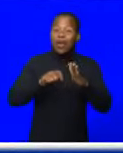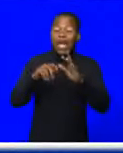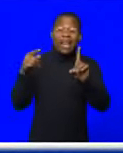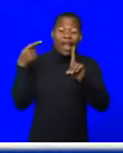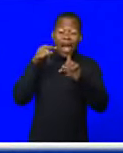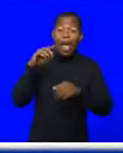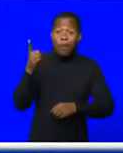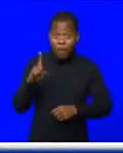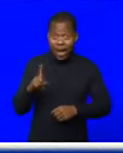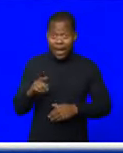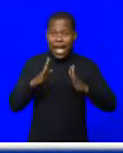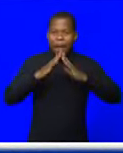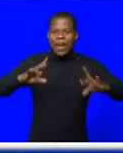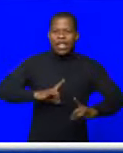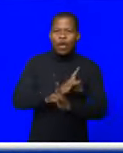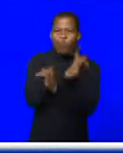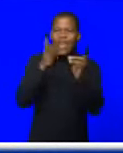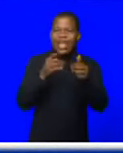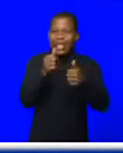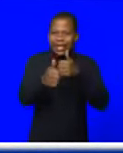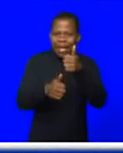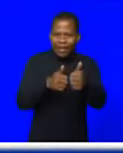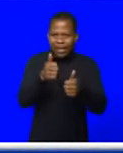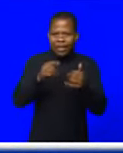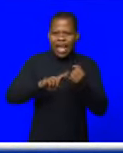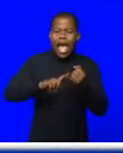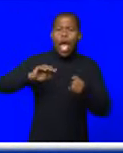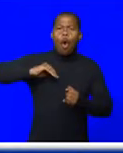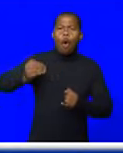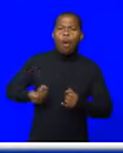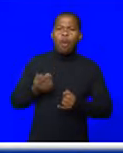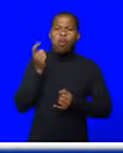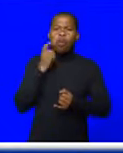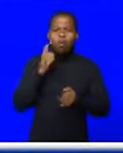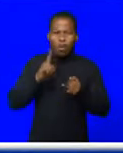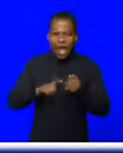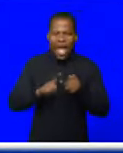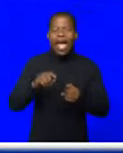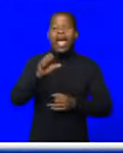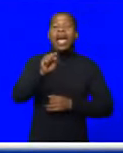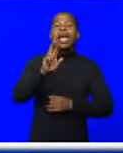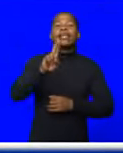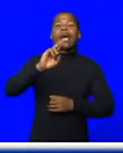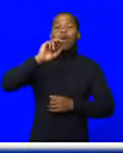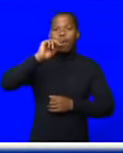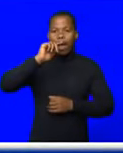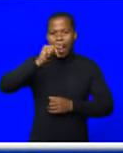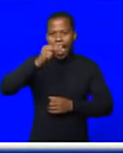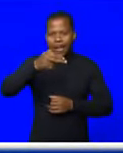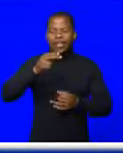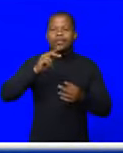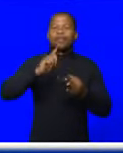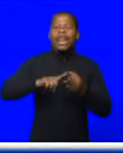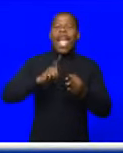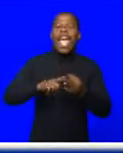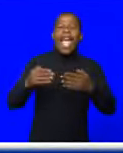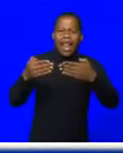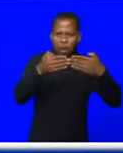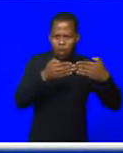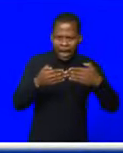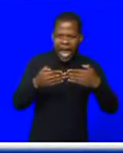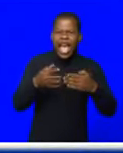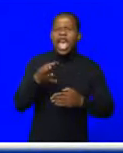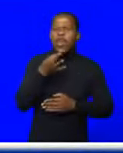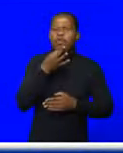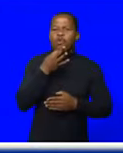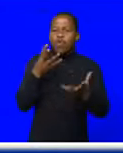libe nemithelela lomuhle etindzabeni telabatitfele tekutalana kanye netekunakekela abantwana nebantu labasha.